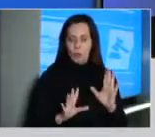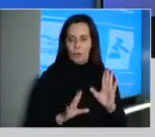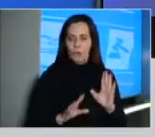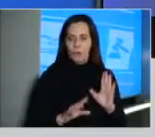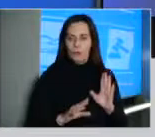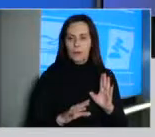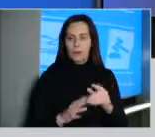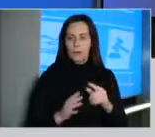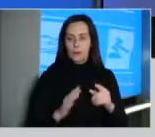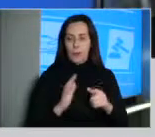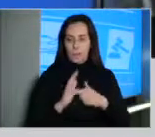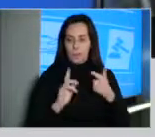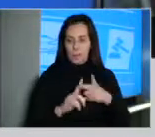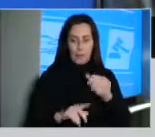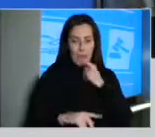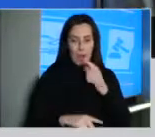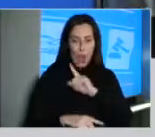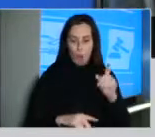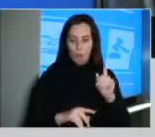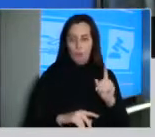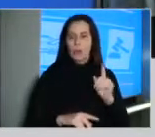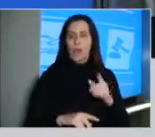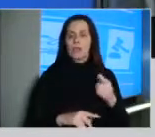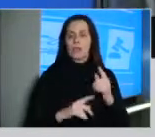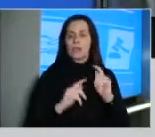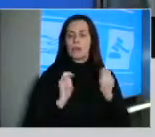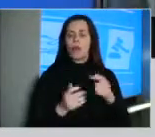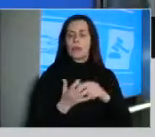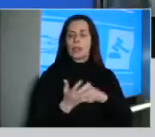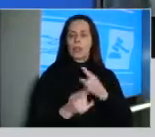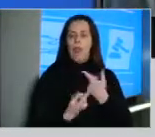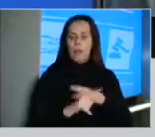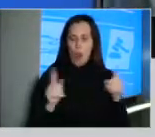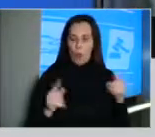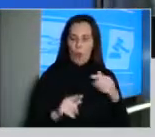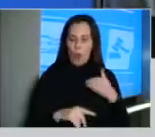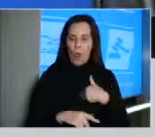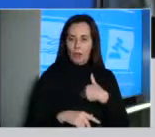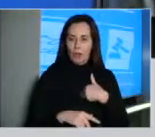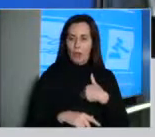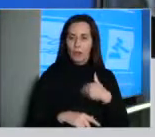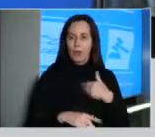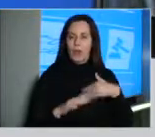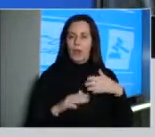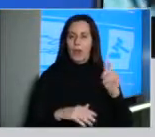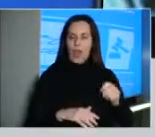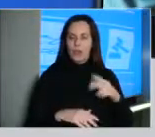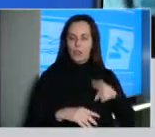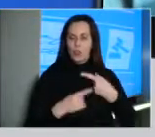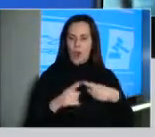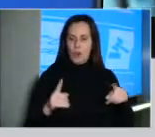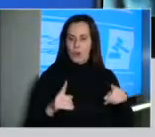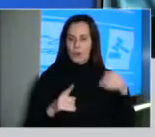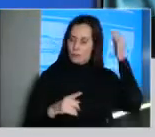לפונים. פעם שנייה, אם סירבתם למסור את המידע, אז באמת תמסרו אותו או שתנמקו למה, ועוד פעם, אנחנו, אתה יודע, המחוקק נתן כל מיני